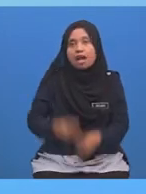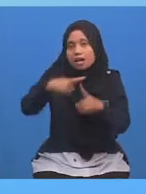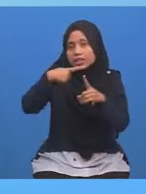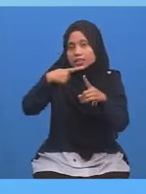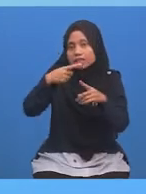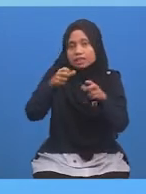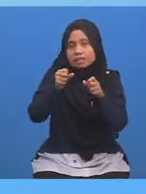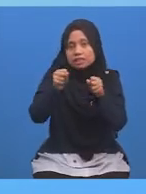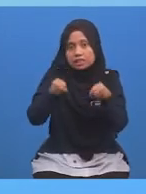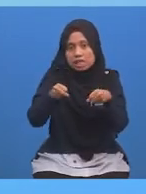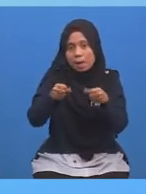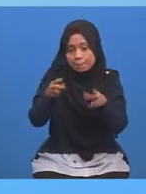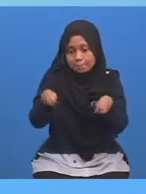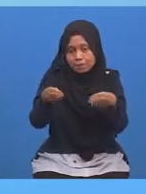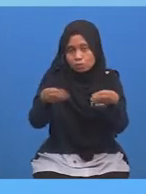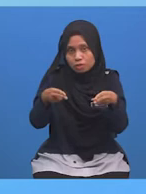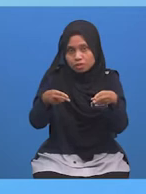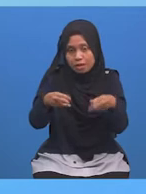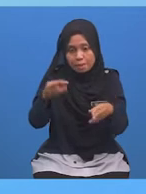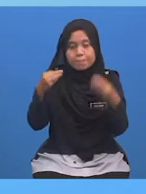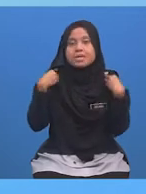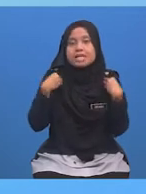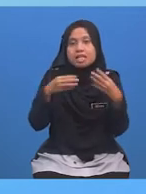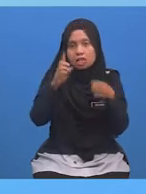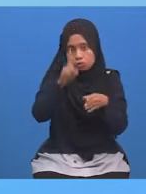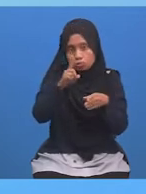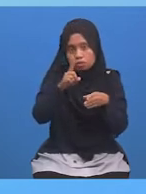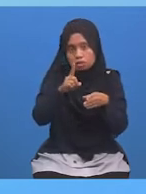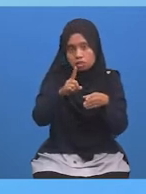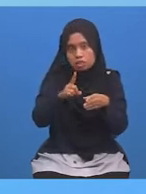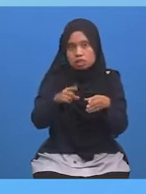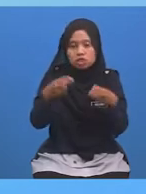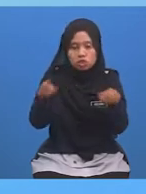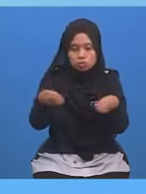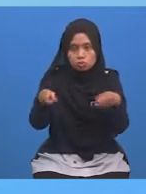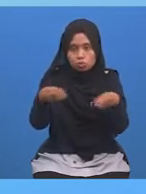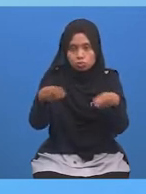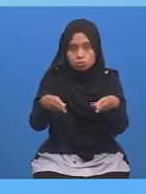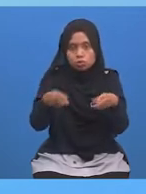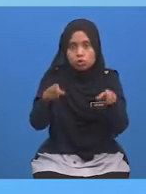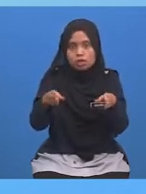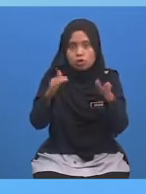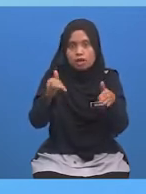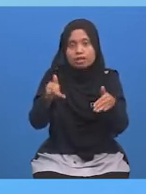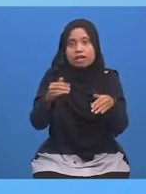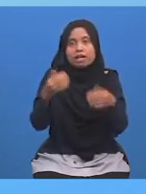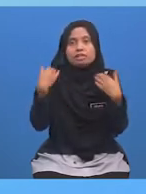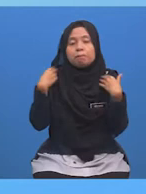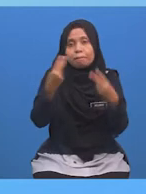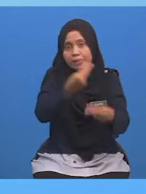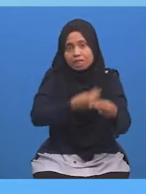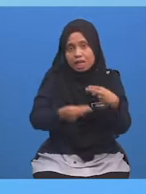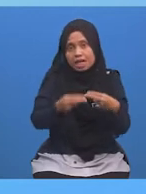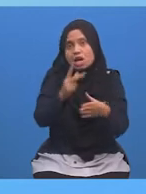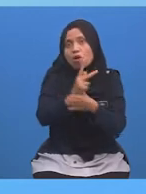Dari segi pengurusan pula, milikan tunggal diuruskan oleh empunya perniagaan.